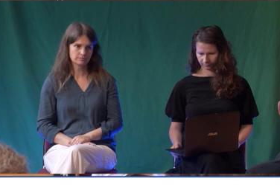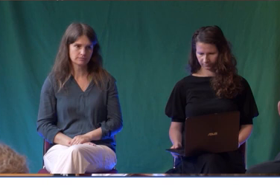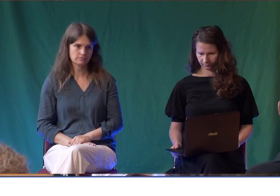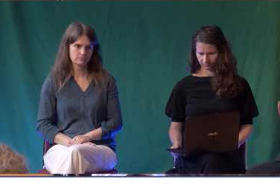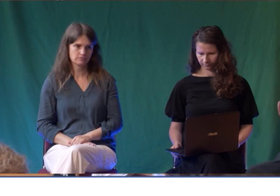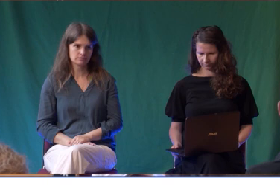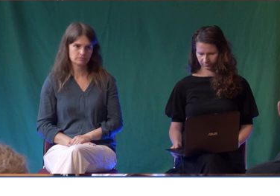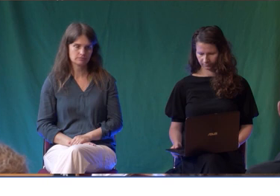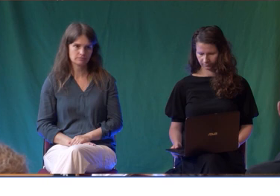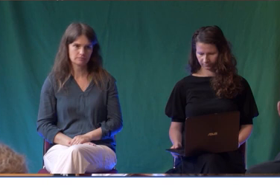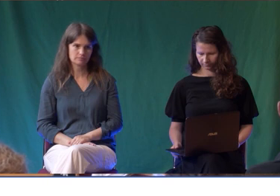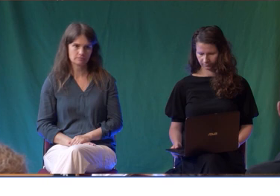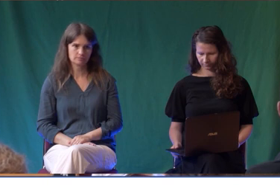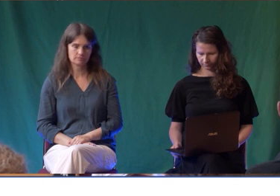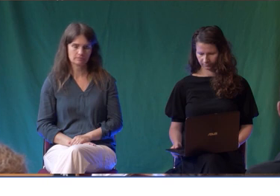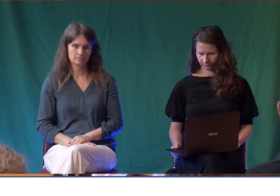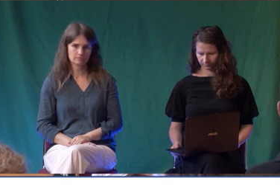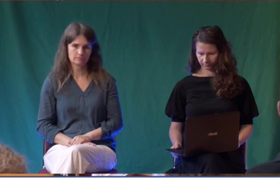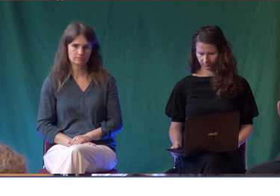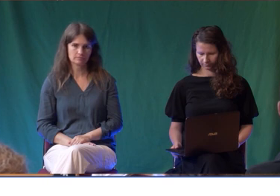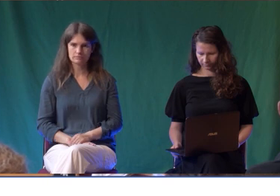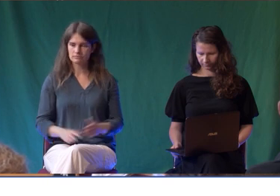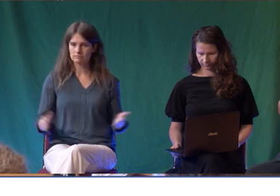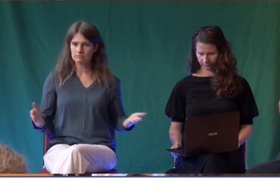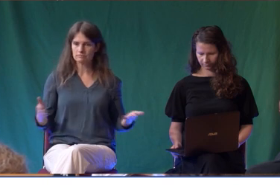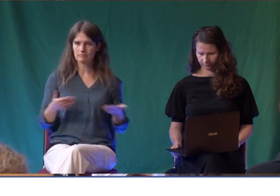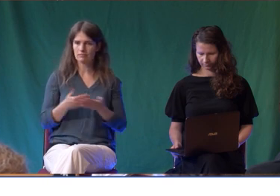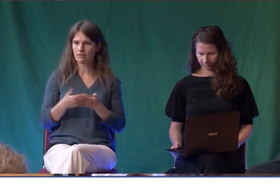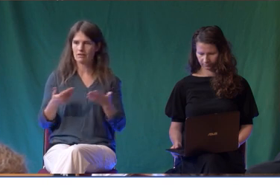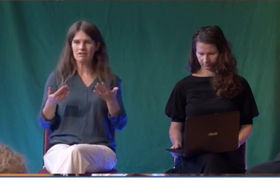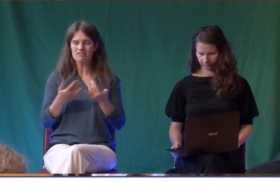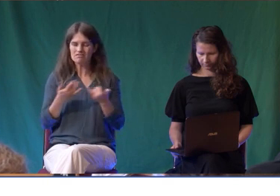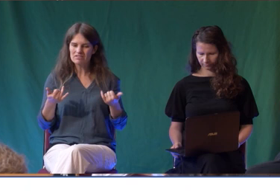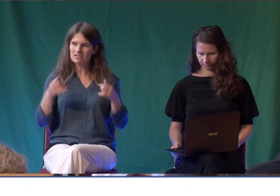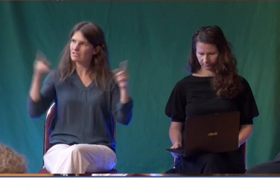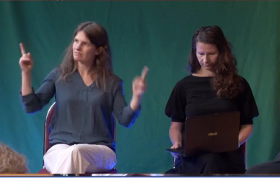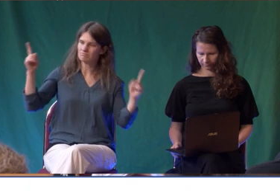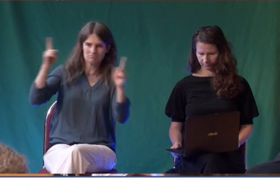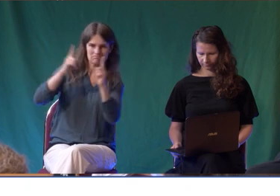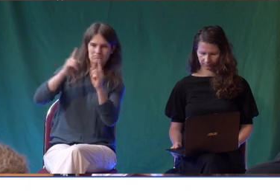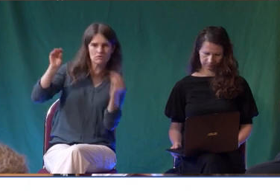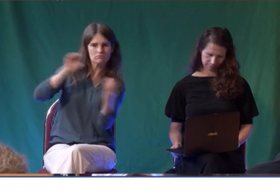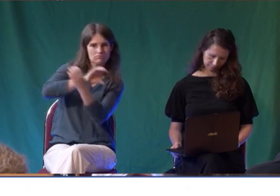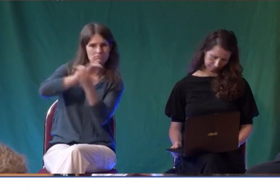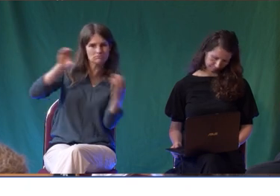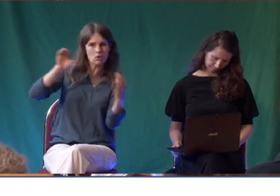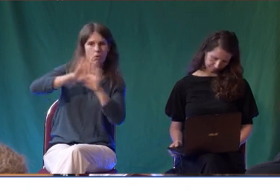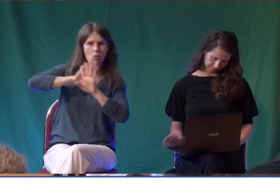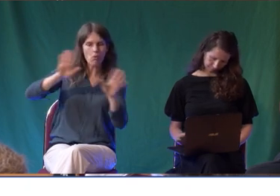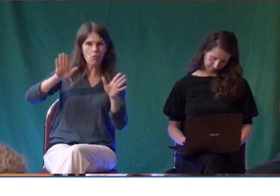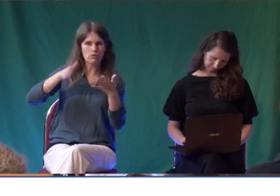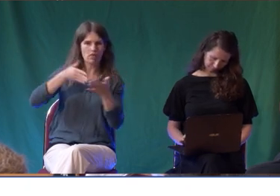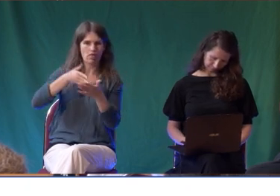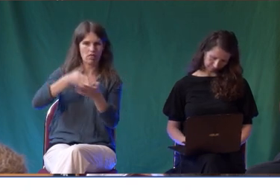wie kann das Gespräch so sein dass es keine Hindernisse gibt ich habe es schon gesagt die